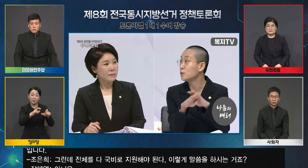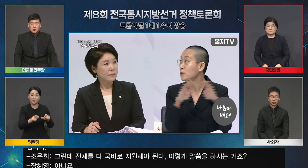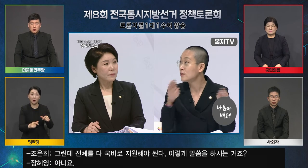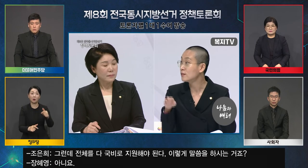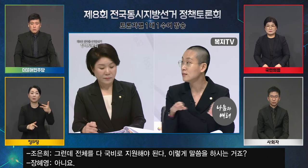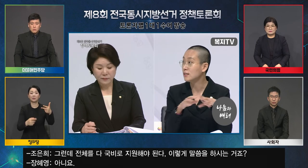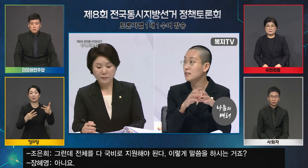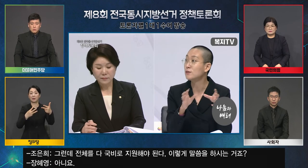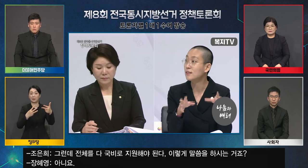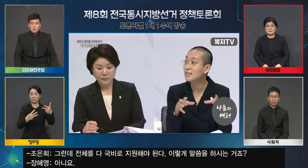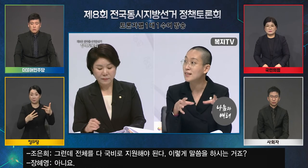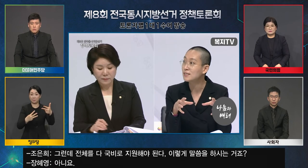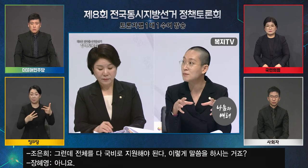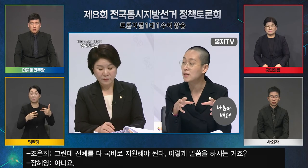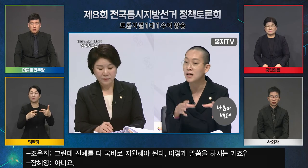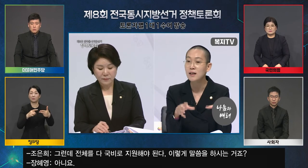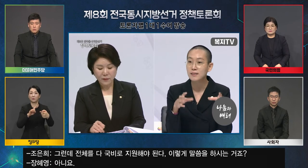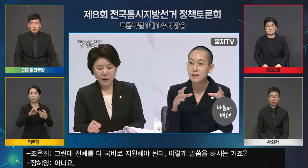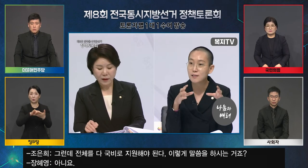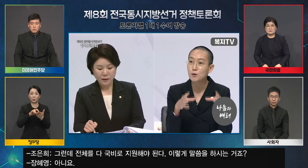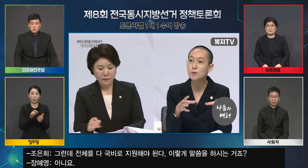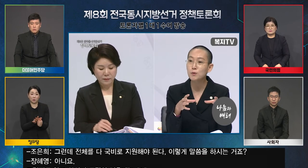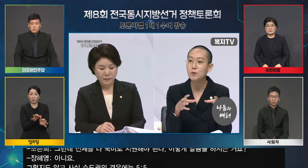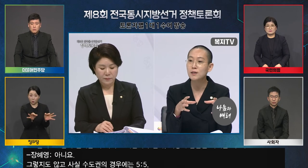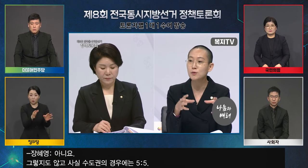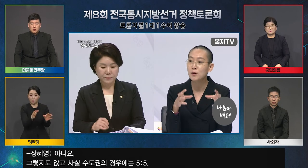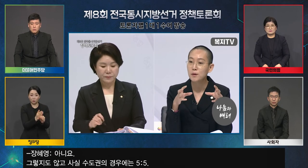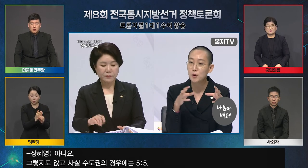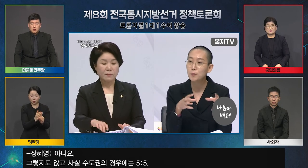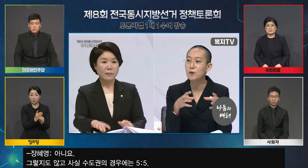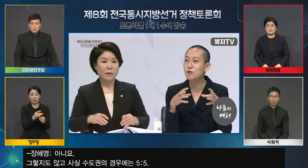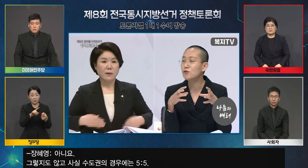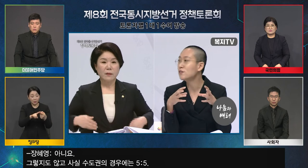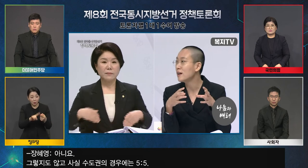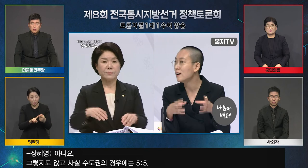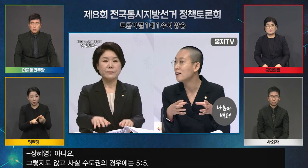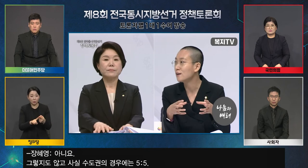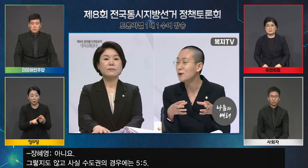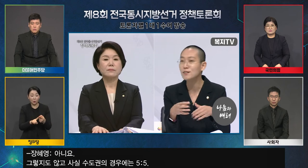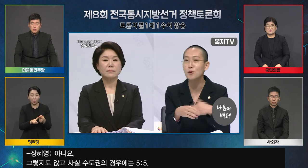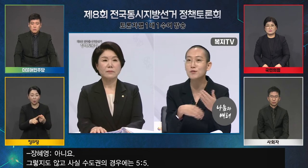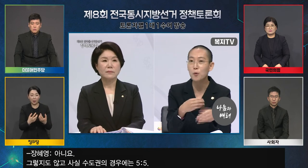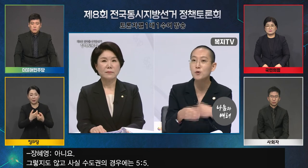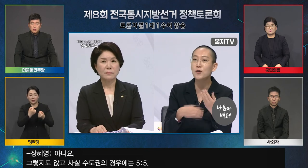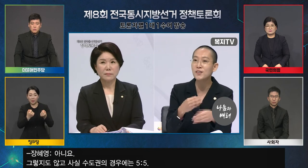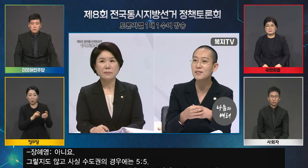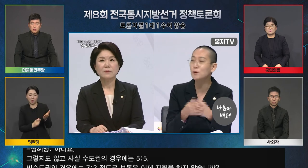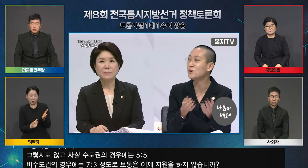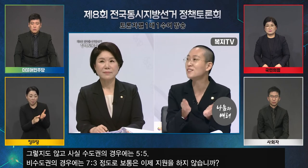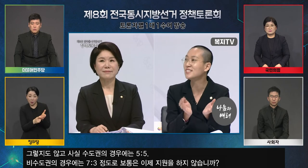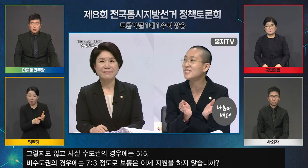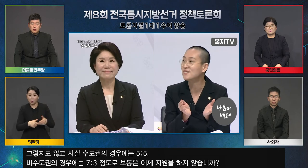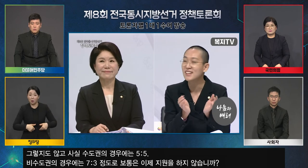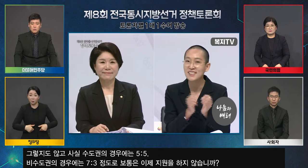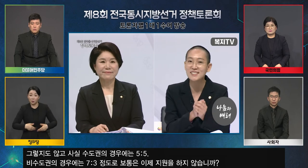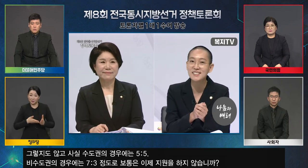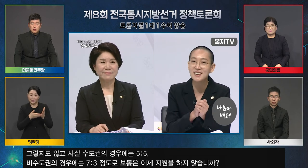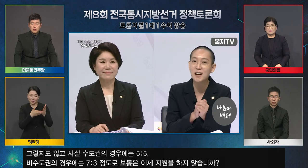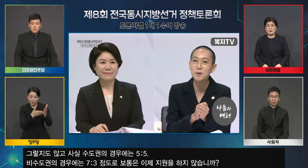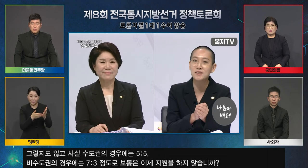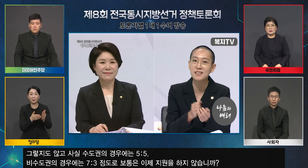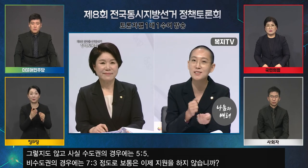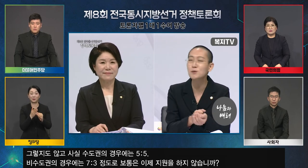정도로 보통은 이제 지원을 하지 않습니까? 그 정도로라도 별표에 규정을 해라라고 하는 너무나 온건한 요청을 지금